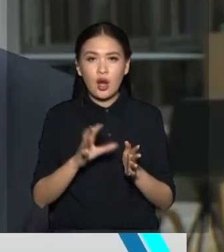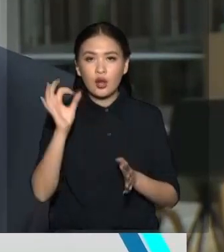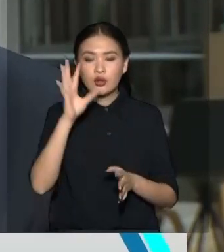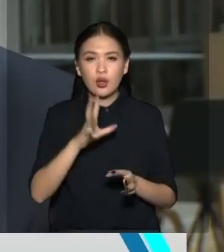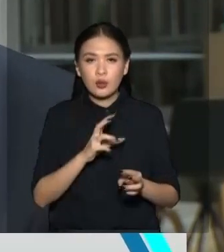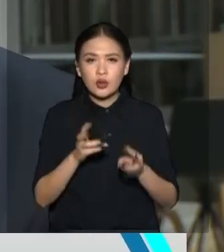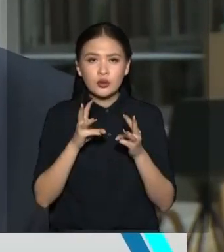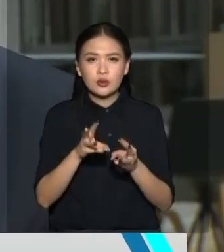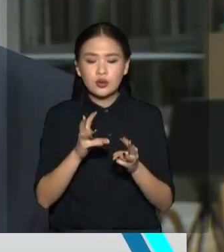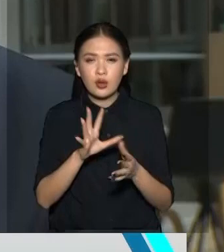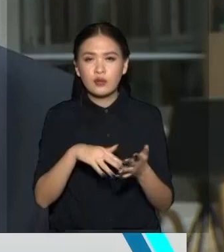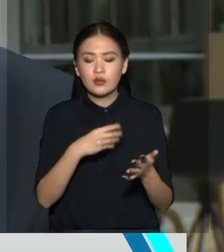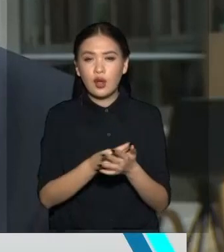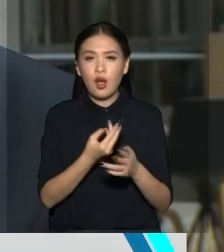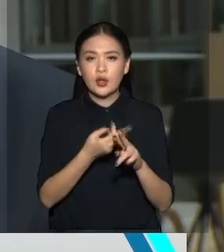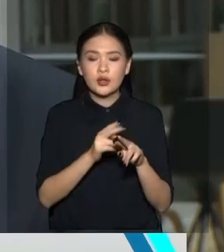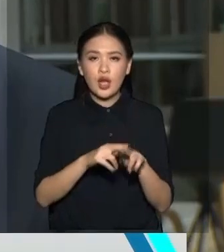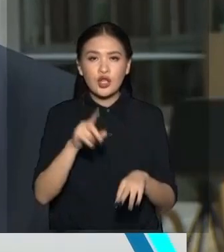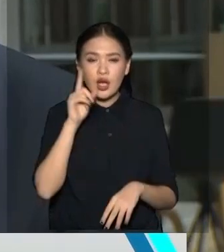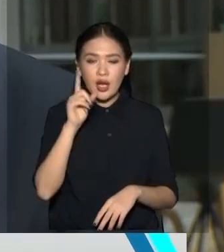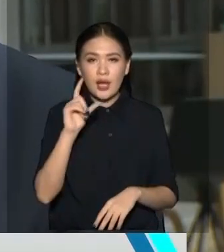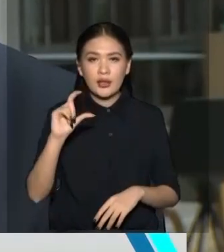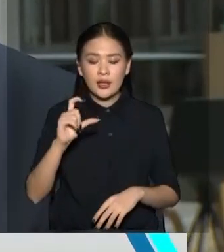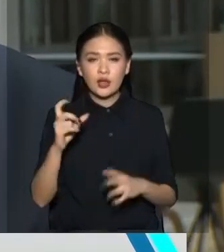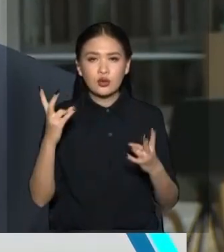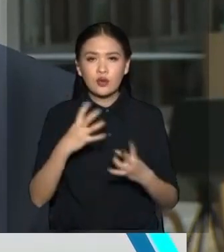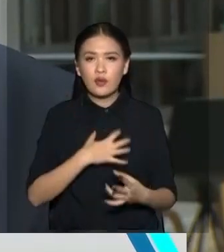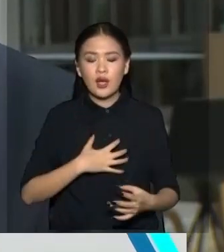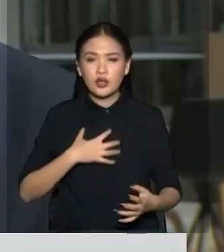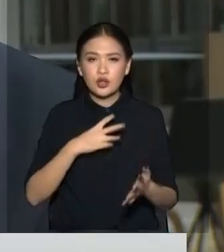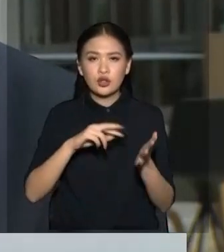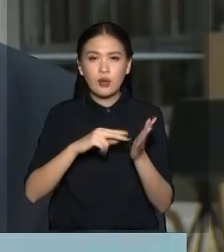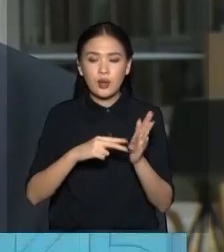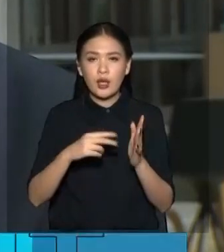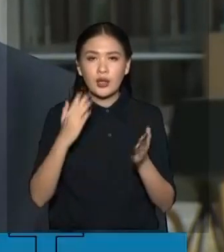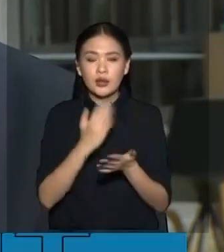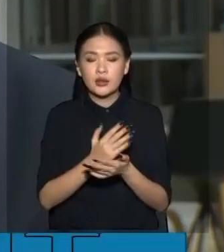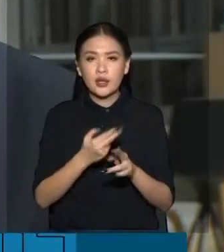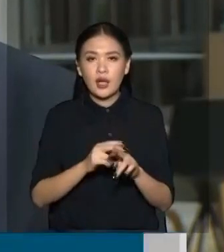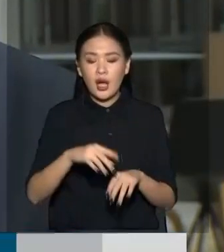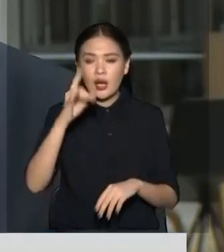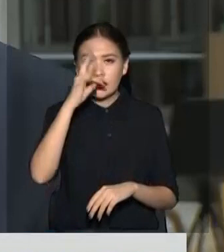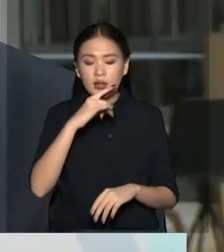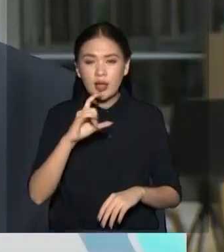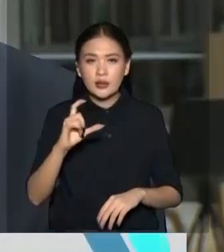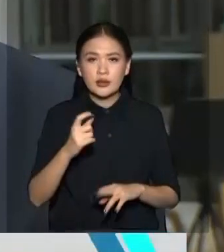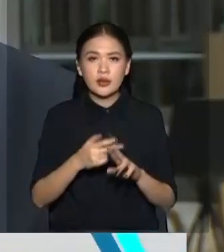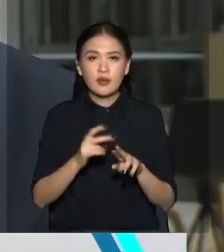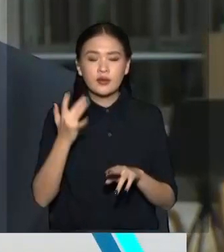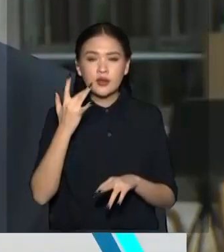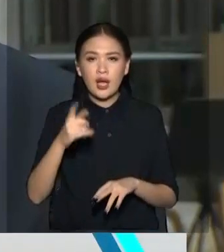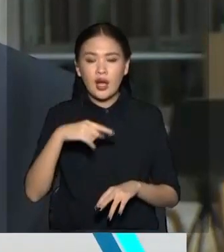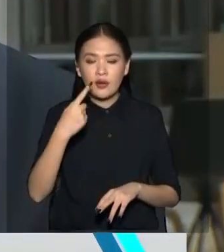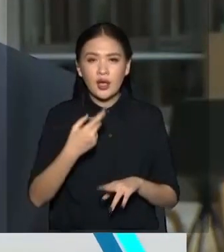алады. Сондықтан елдеріңіз жасыл энергетика бойынша өте маңызды жобалар әзірлеп жатыр. Әрі Қазақстанда атом энергетикасы жиі айтылатын болды.